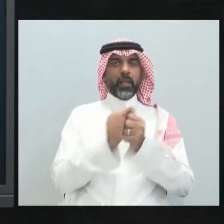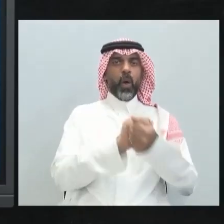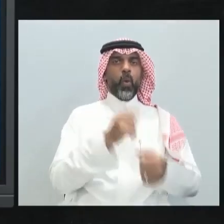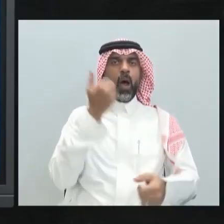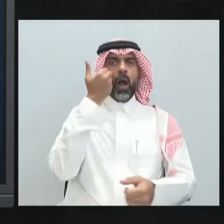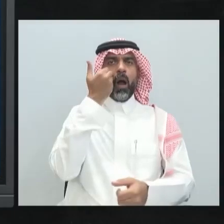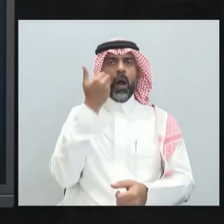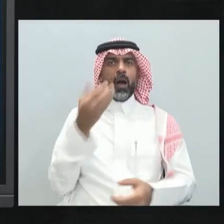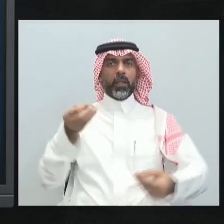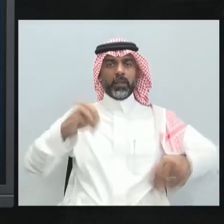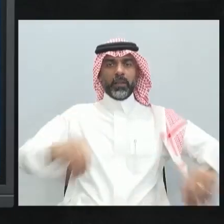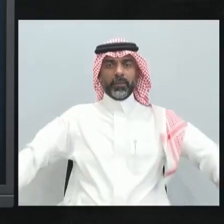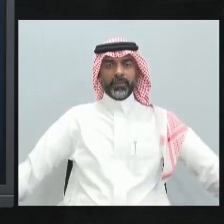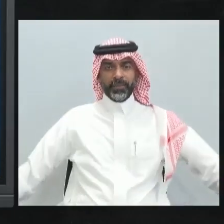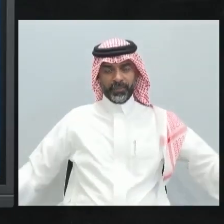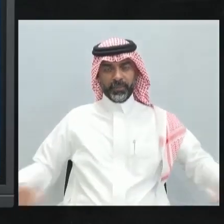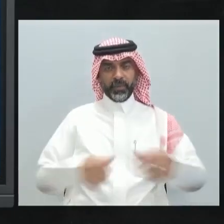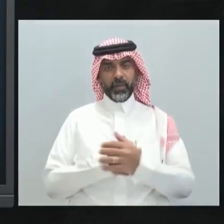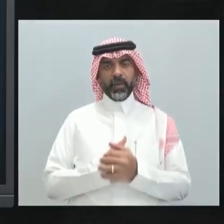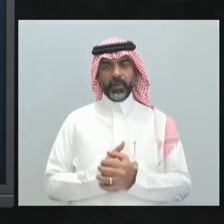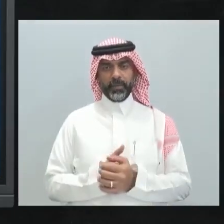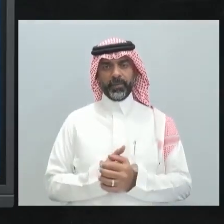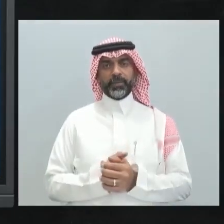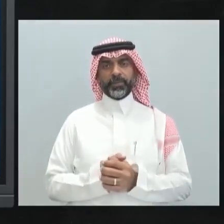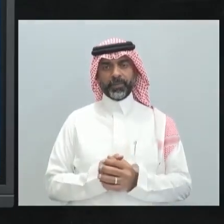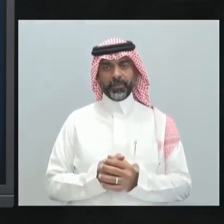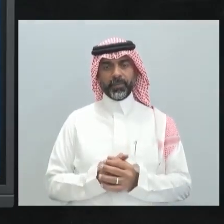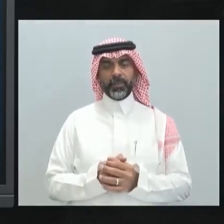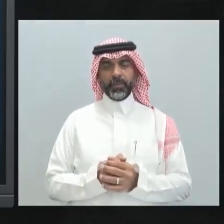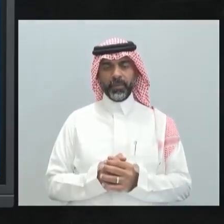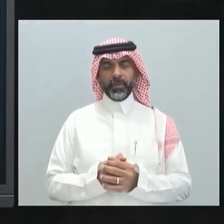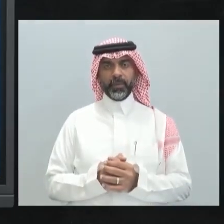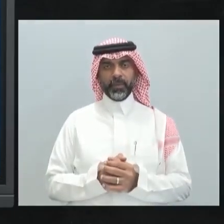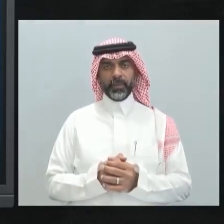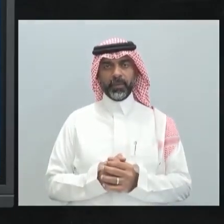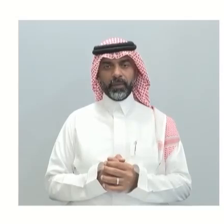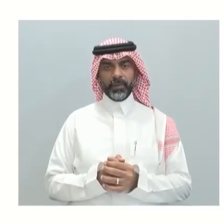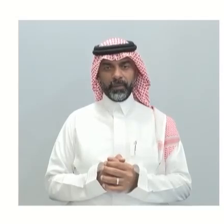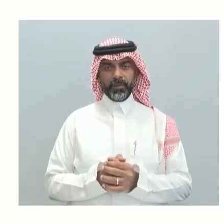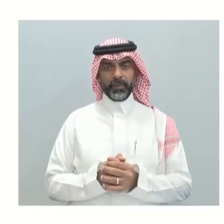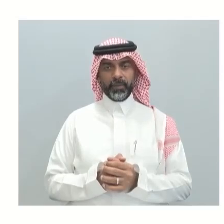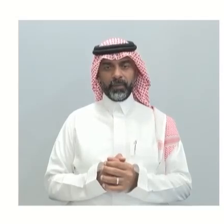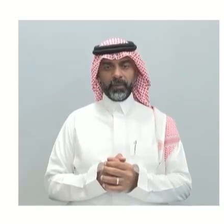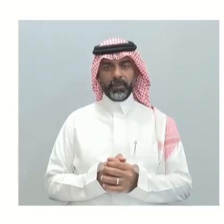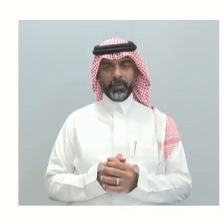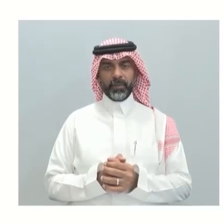الطاقه سوف نشاهد فقدان في كميه الطاقه سوف تتحول على شكل حراره